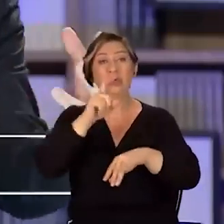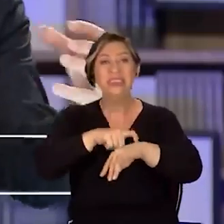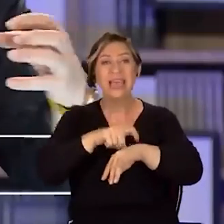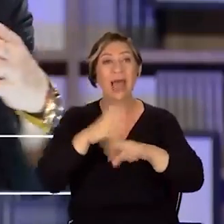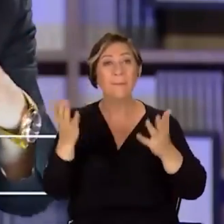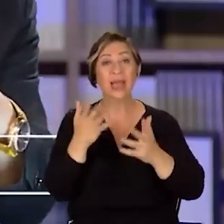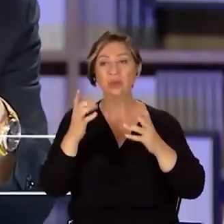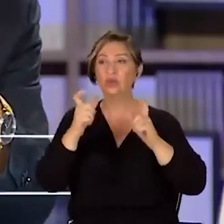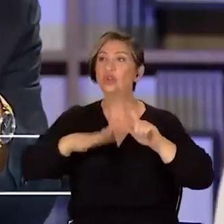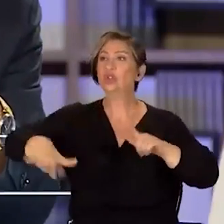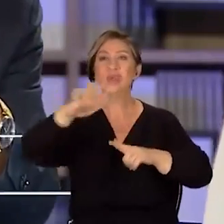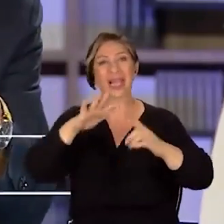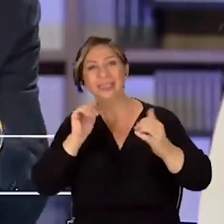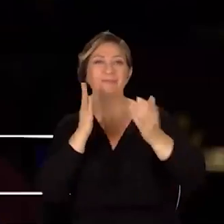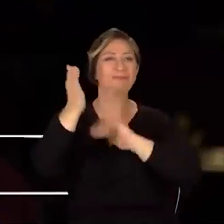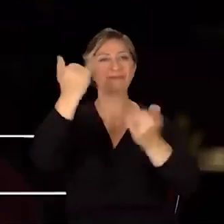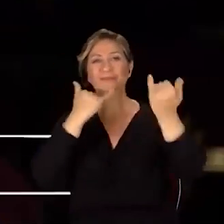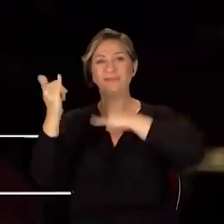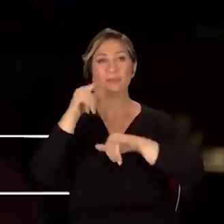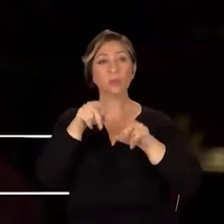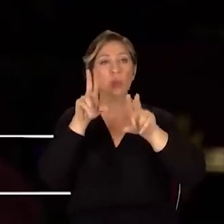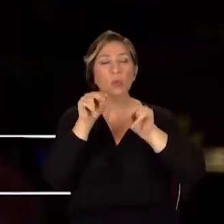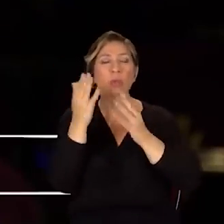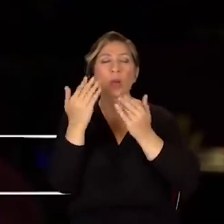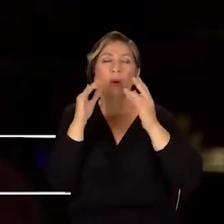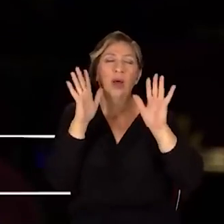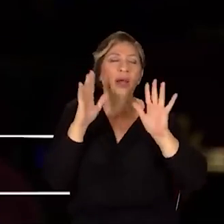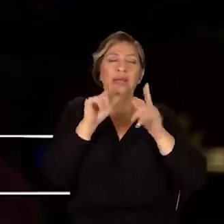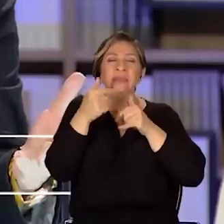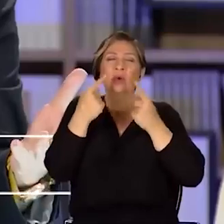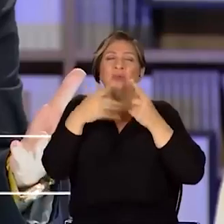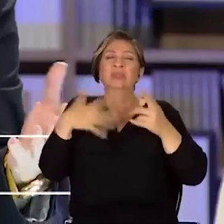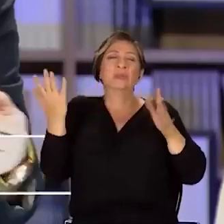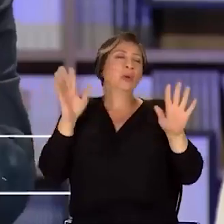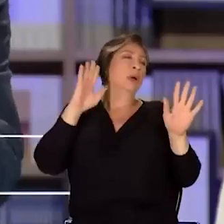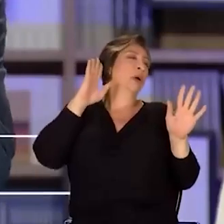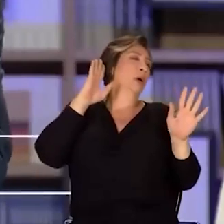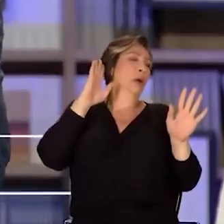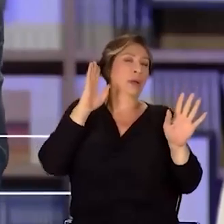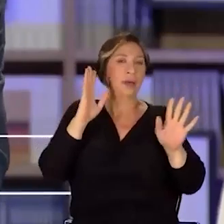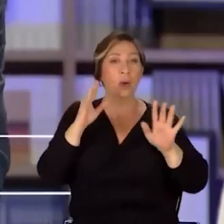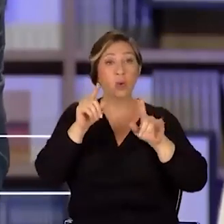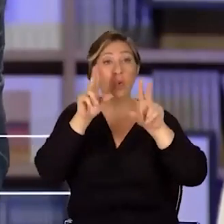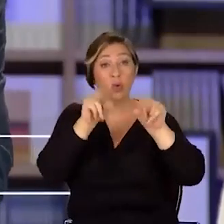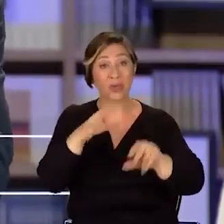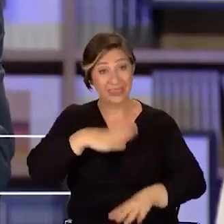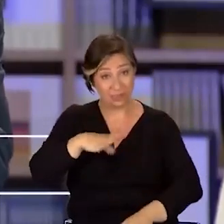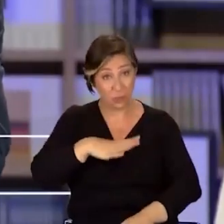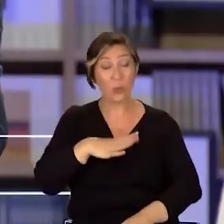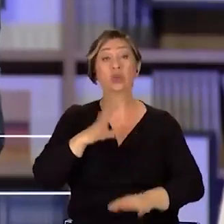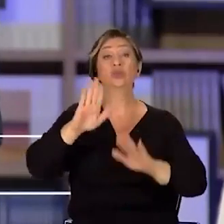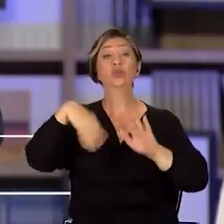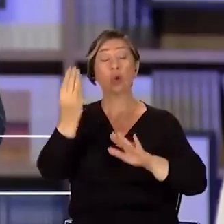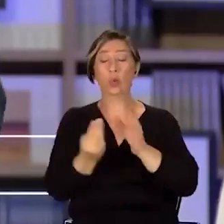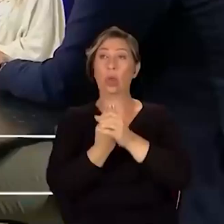bir de sosyalleşme zamanları ya, işte orada benim uykum geliyor. Kimseyle konuşamayacak halde oluyorum. Orada uyumak istiyorum. Ondan